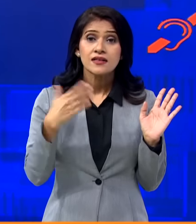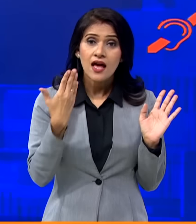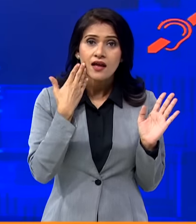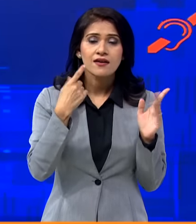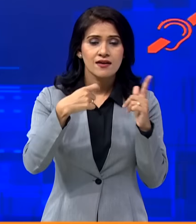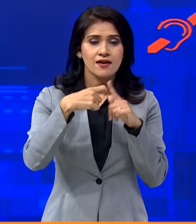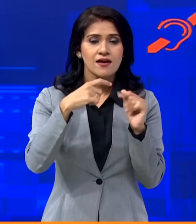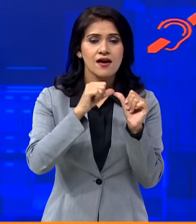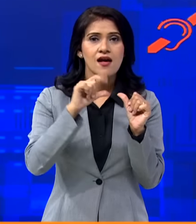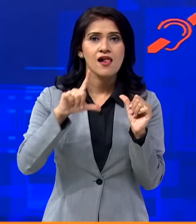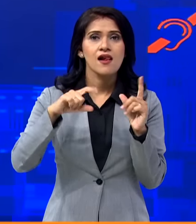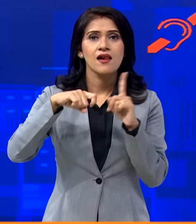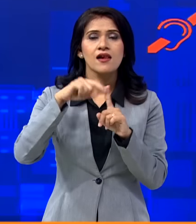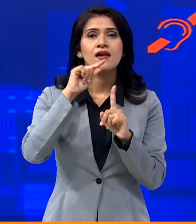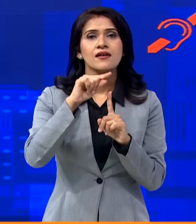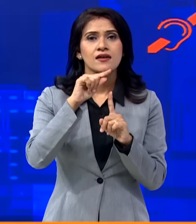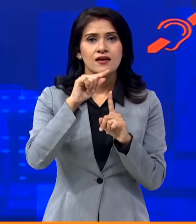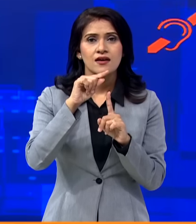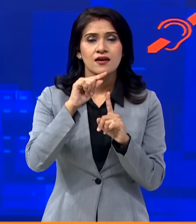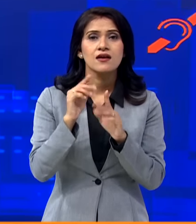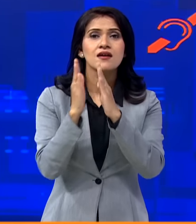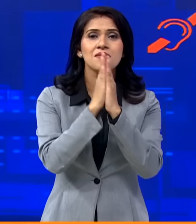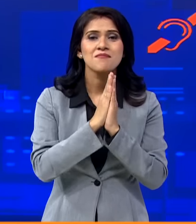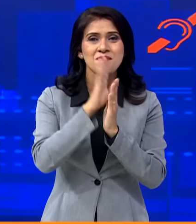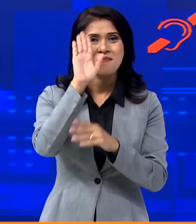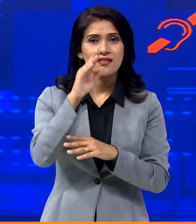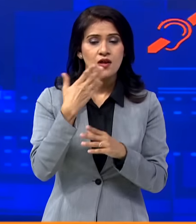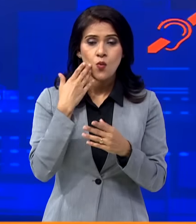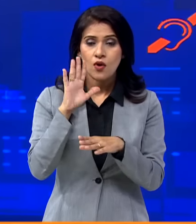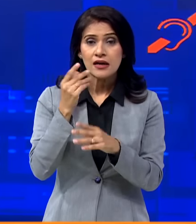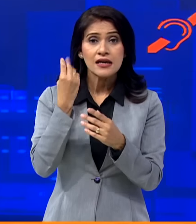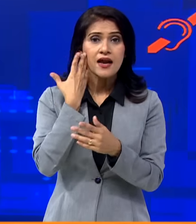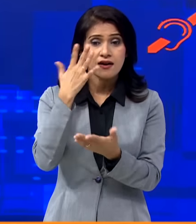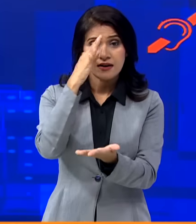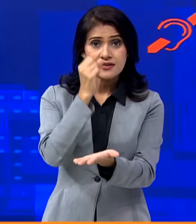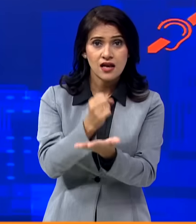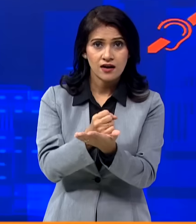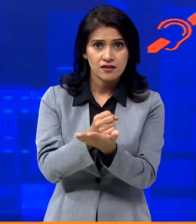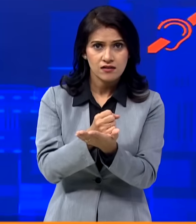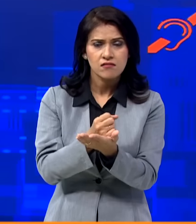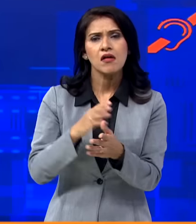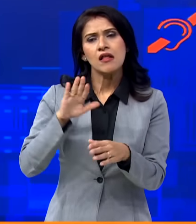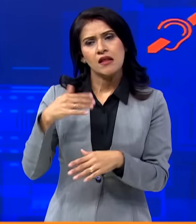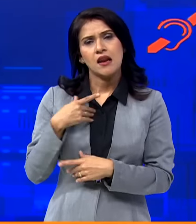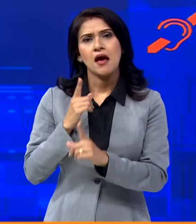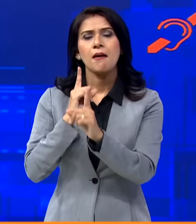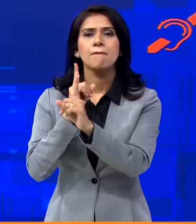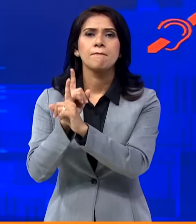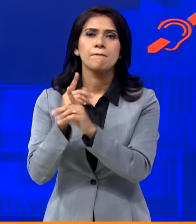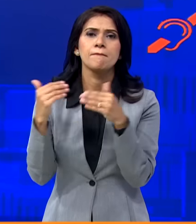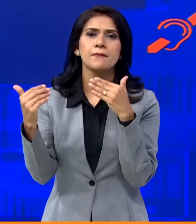हुई फिर मैं माननीय प्रधानमंत्री नरेंद्र मोदी जी से मिला और वह जब तस्वीरें